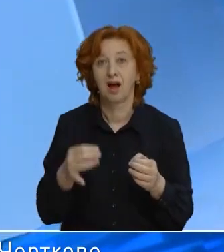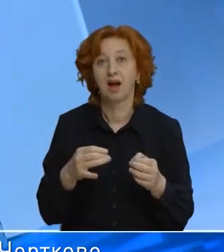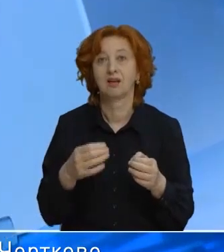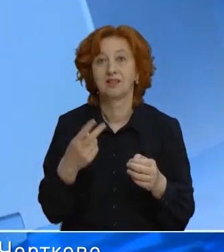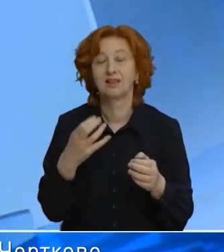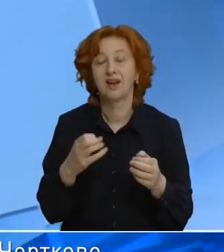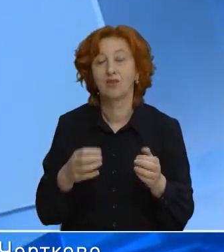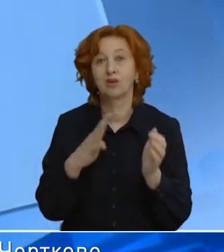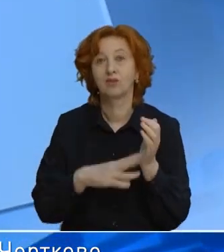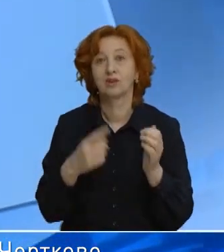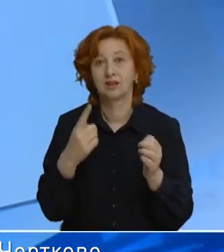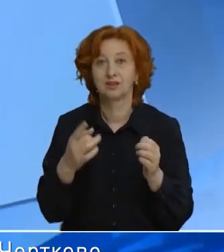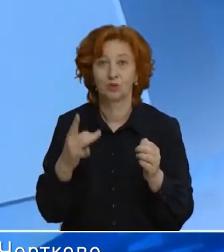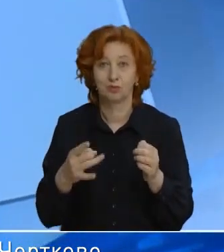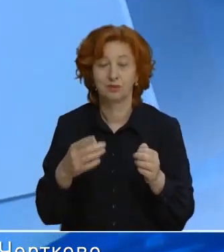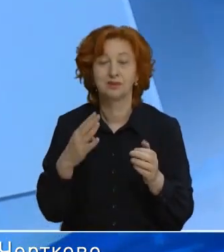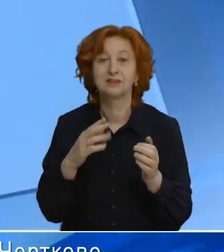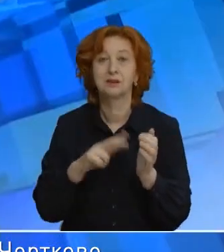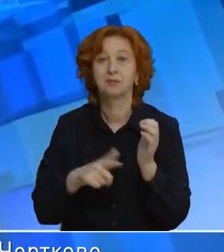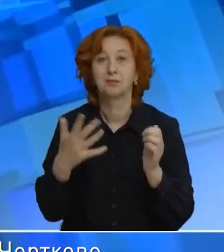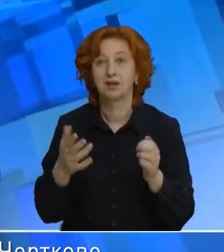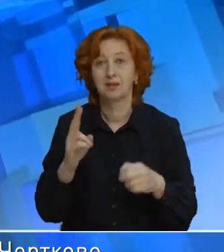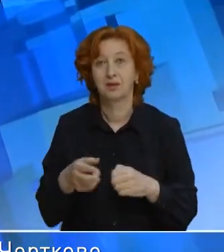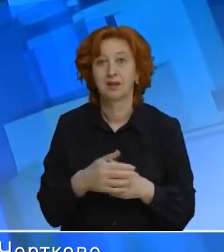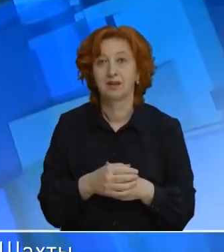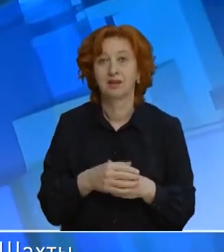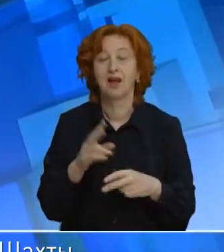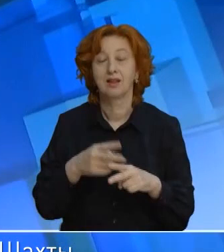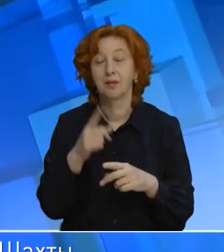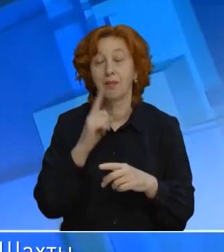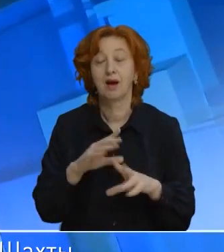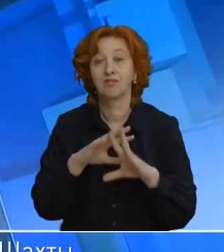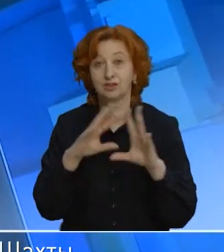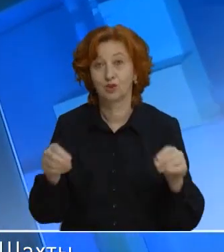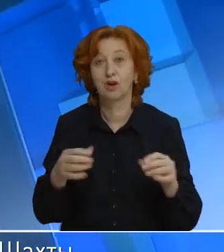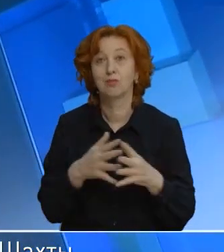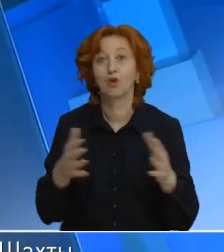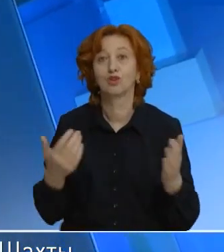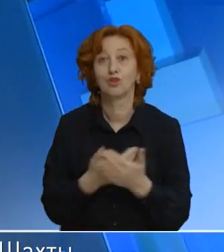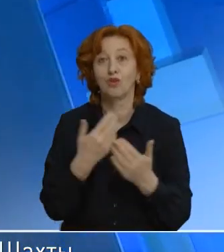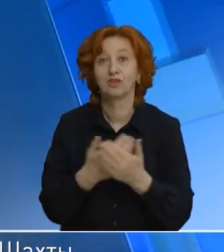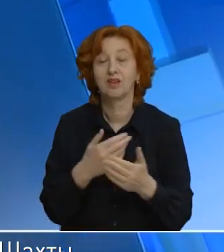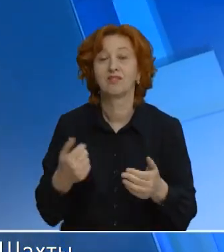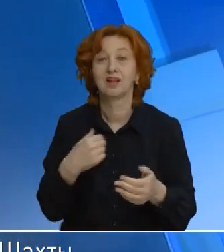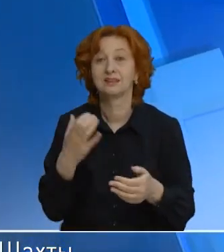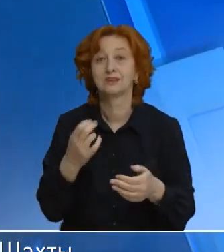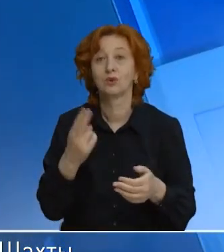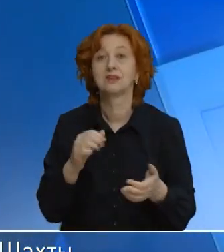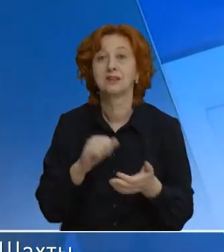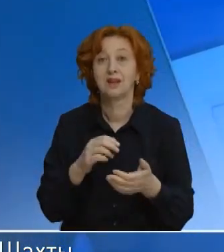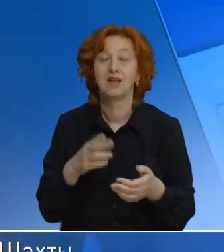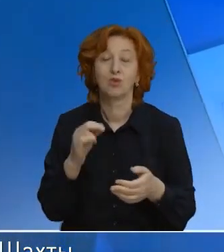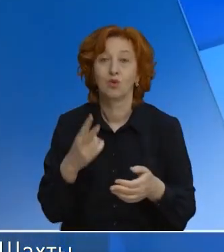евро 91 рубль 75 копеек. На этом пока все. Еще больше новостей в наших социальных сетях и на